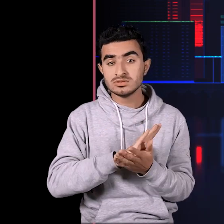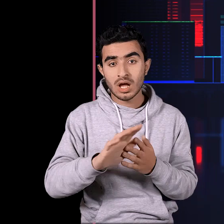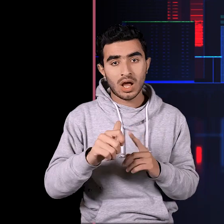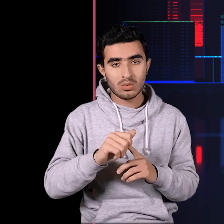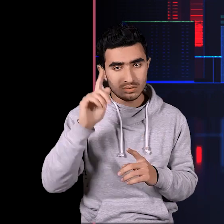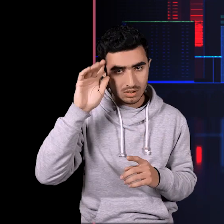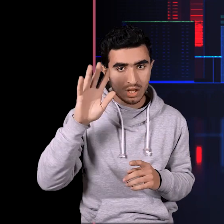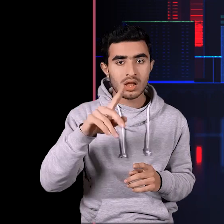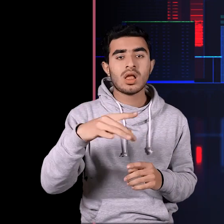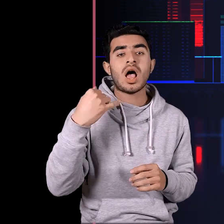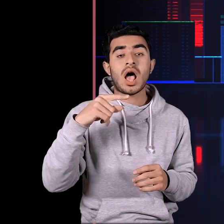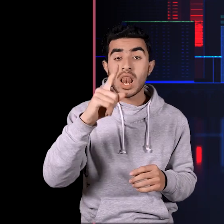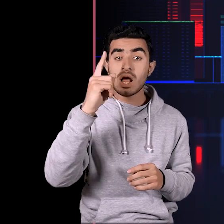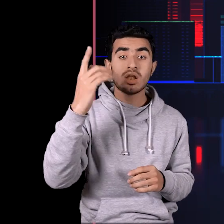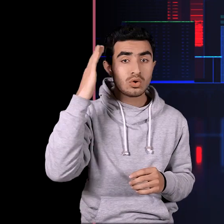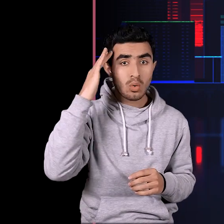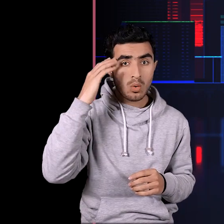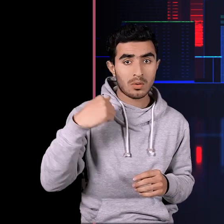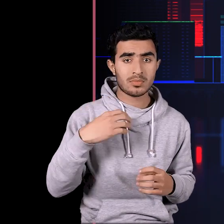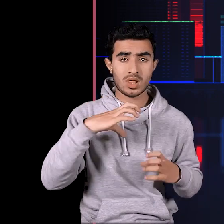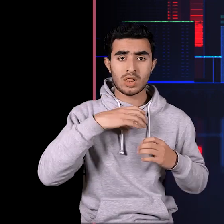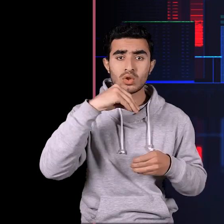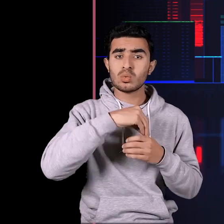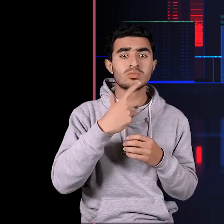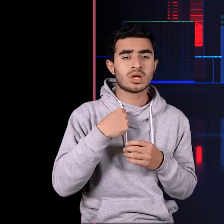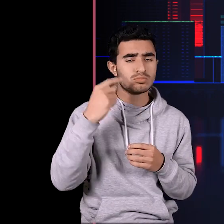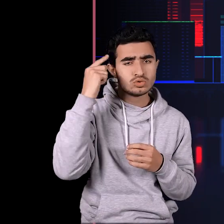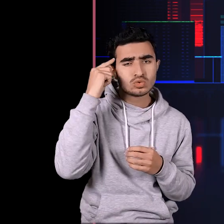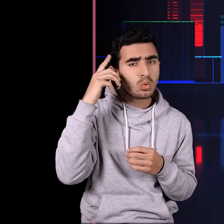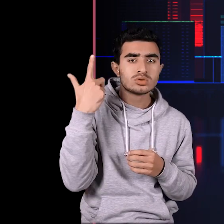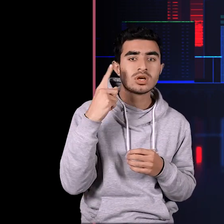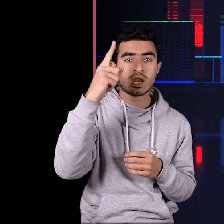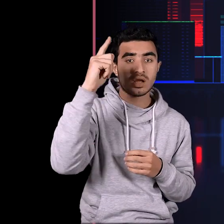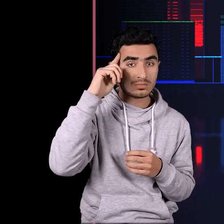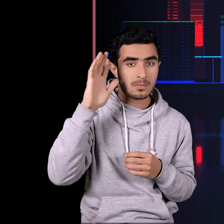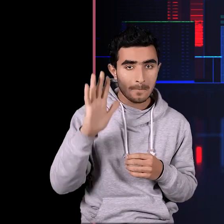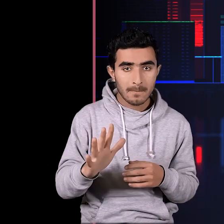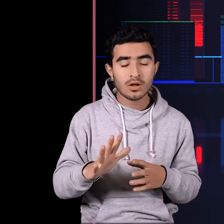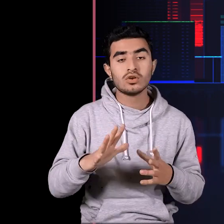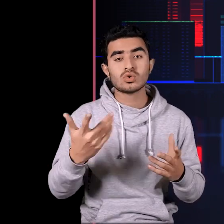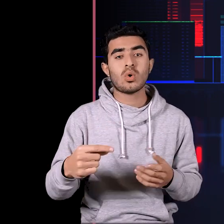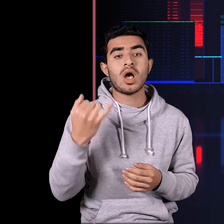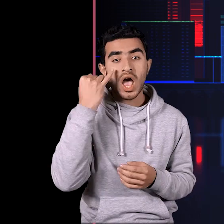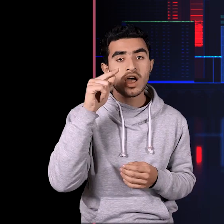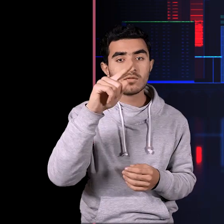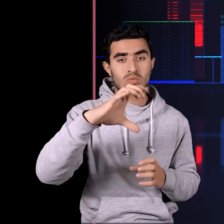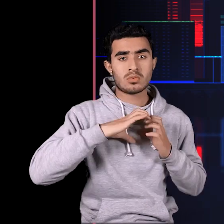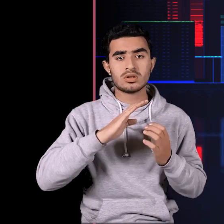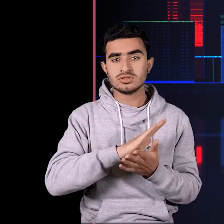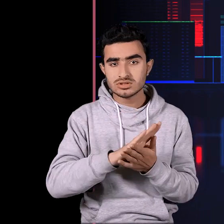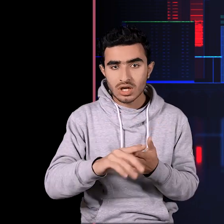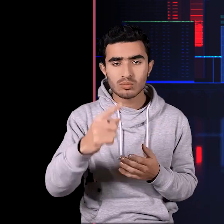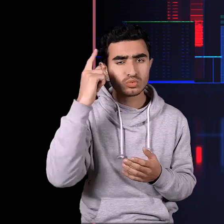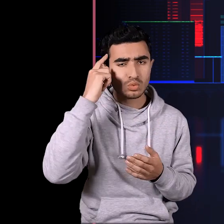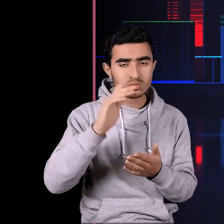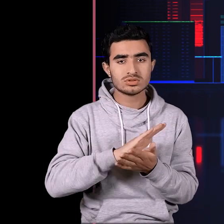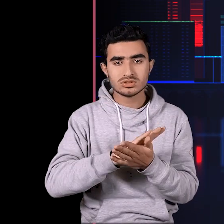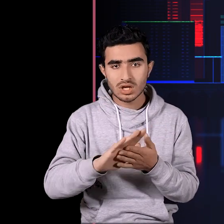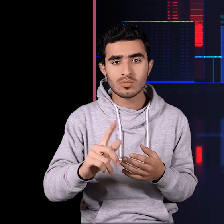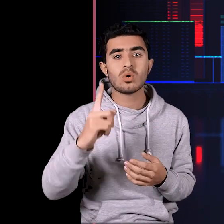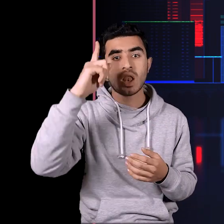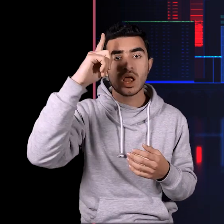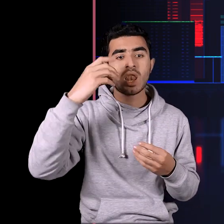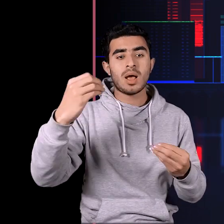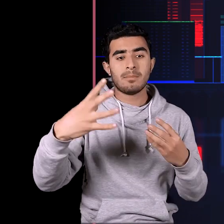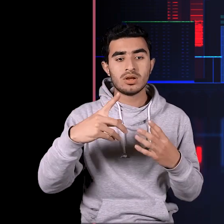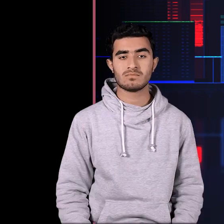को जानता है और हमारे दिल में क्या है वो जानता है. तो आप अगर अपनी नीयत सही रखेंगे तो इंशाअल्लाह ताला आपको हर मुश्किल वक्त से